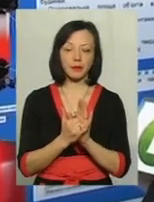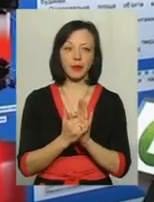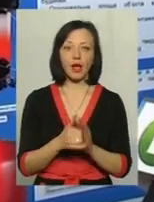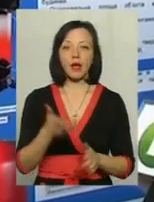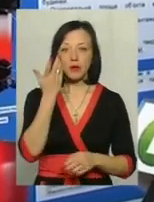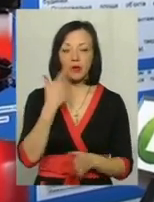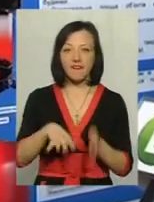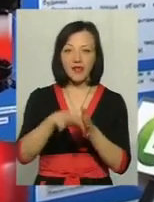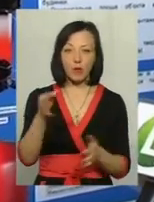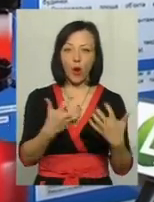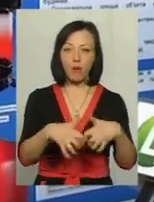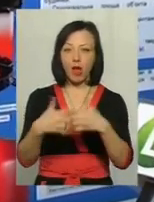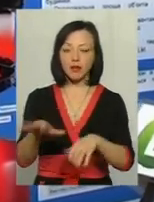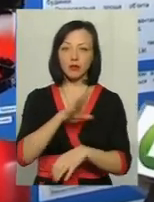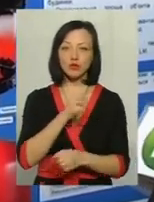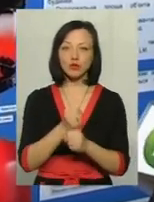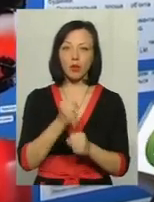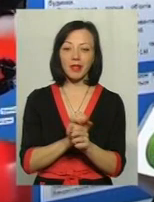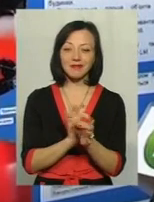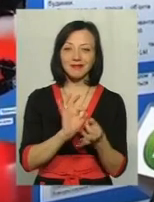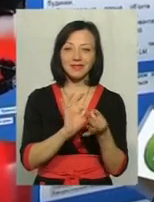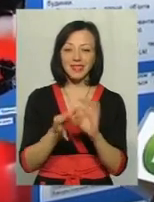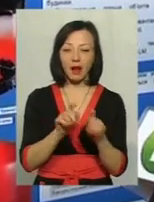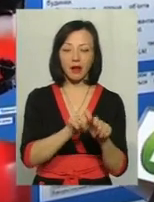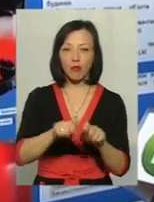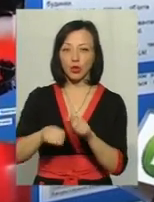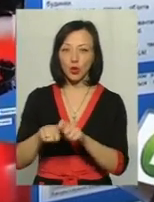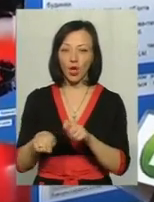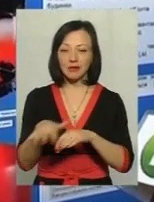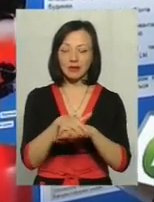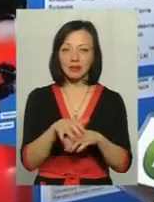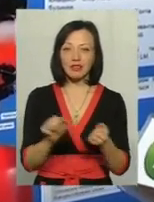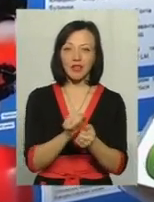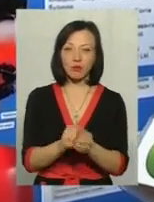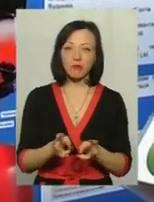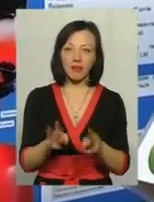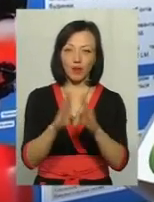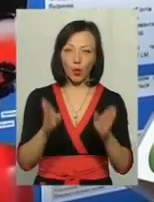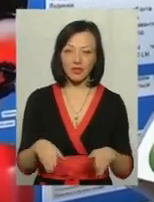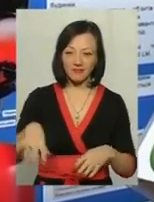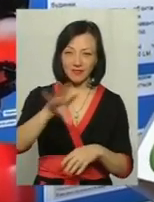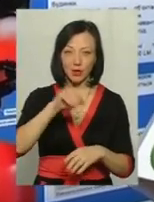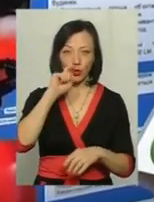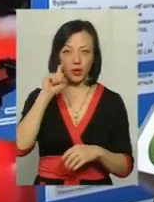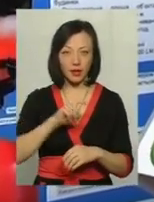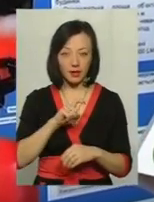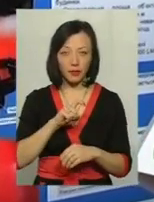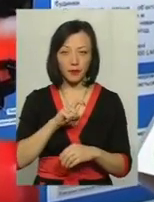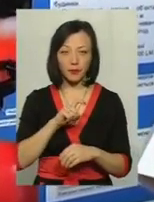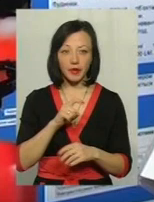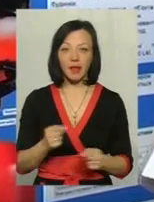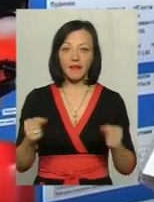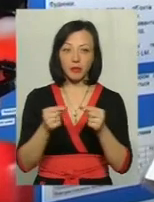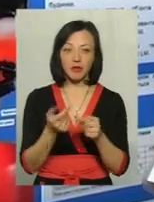При виборі обладнання був зроблений детальний моніторинг ринку твердопаливних котлів взагалі України.